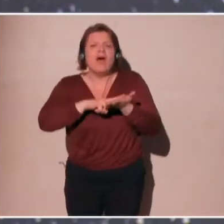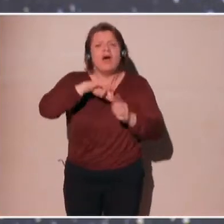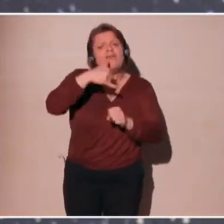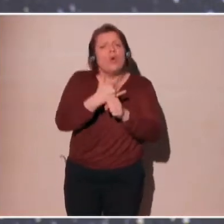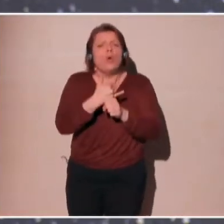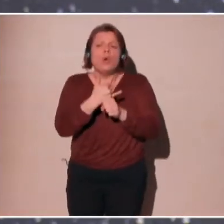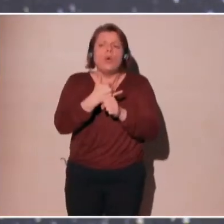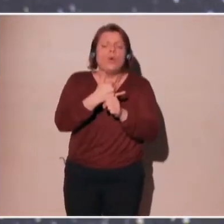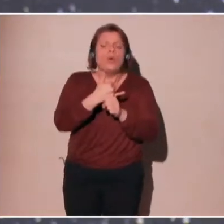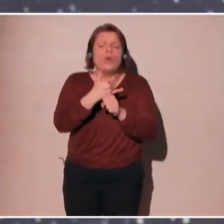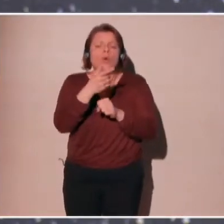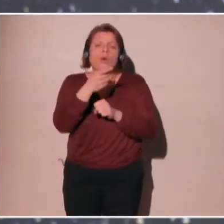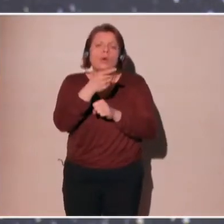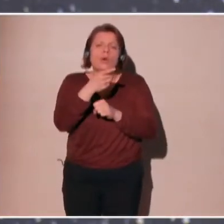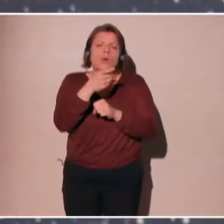que